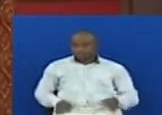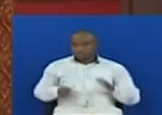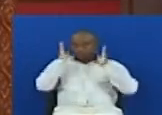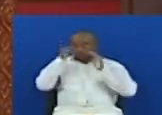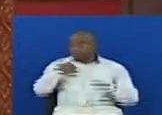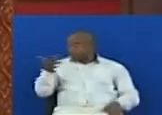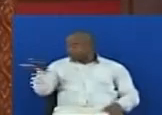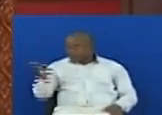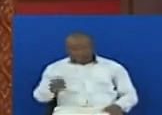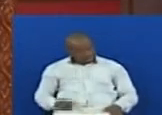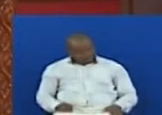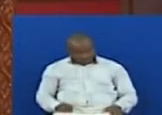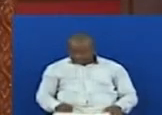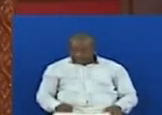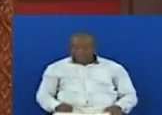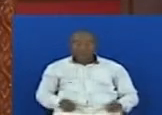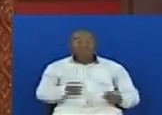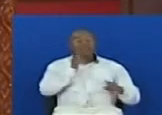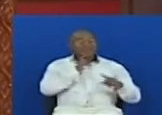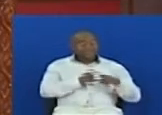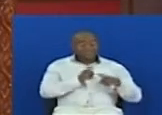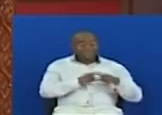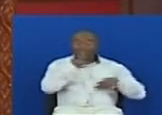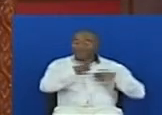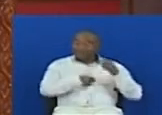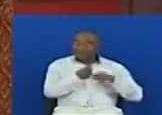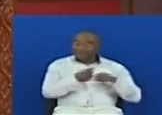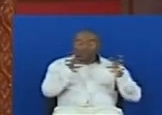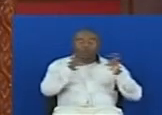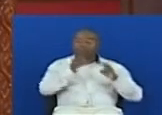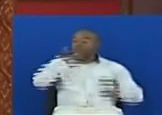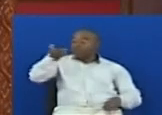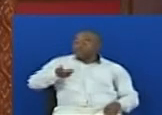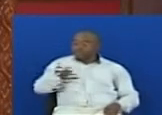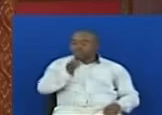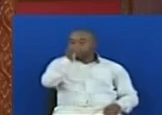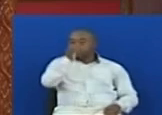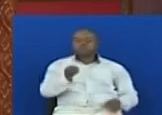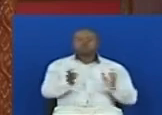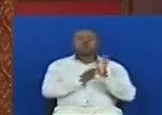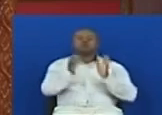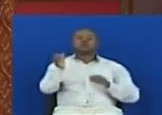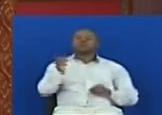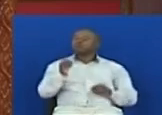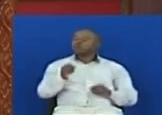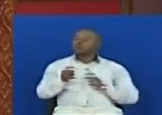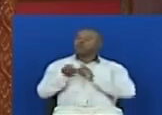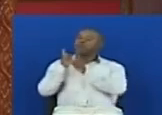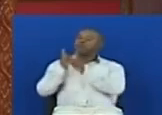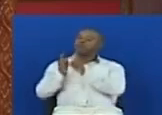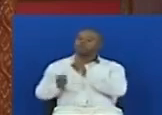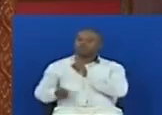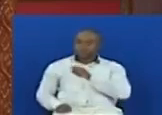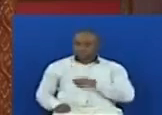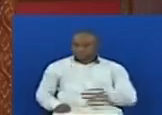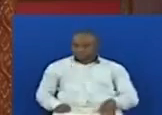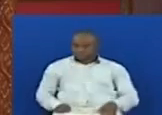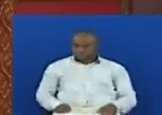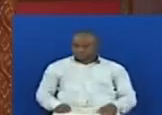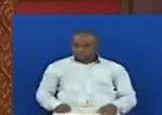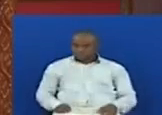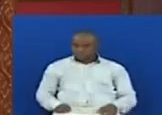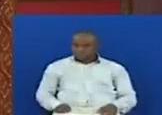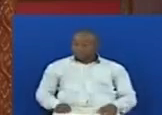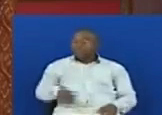mwisho, Lindi mradi wa REA umekwenda kwa 90%. Nataka nizungumzie kwa majina, maanake utaona mimi